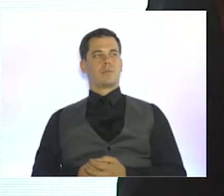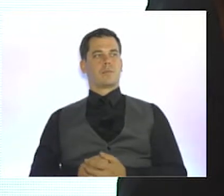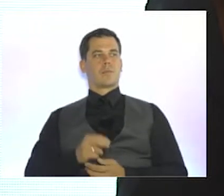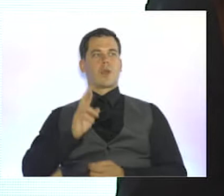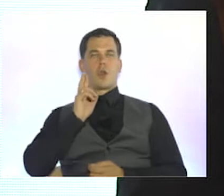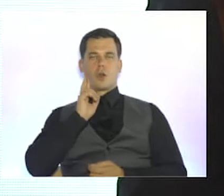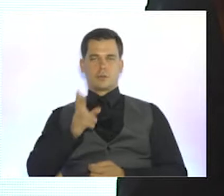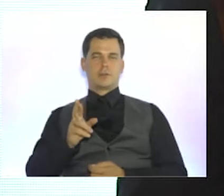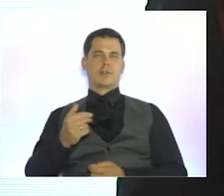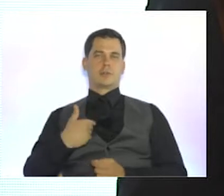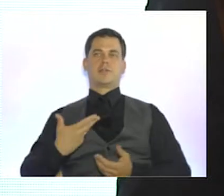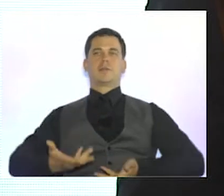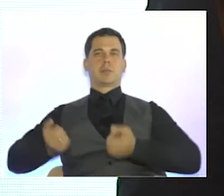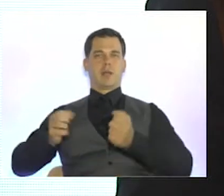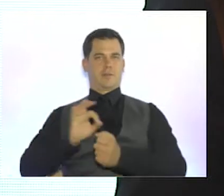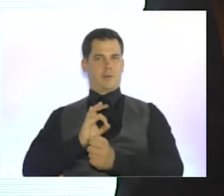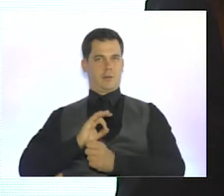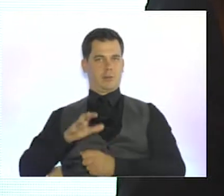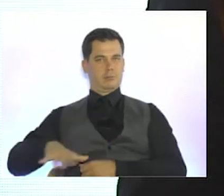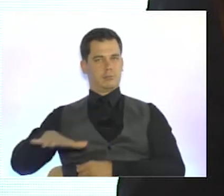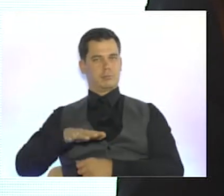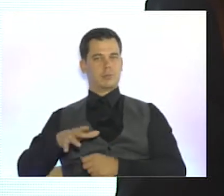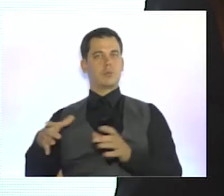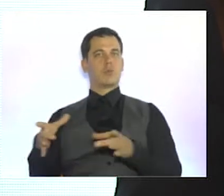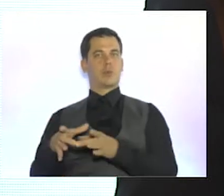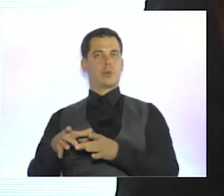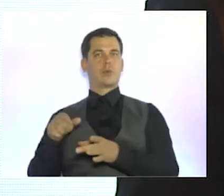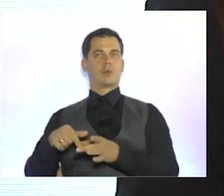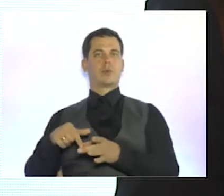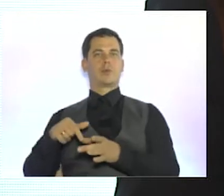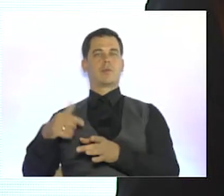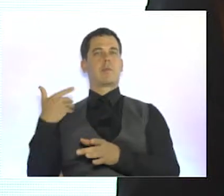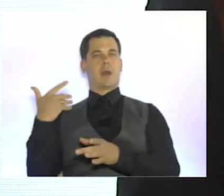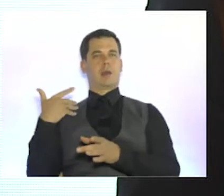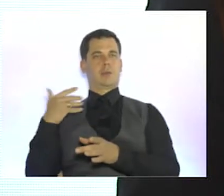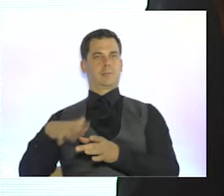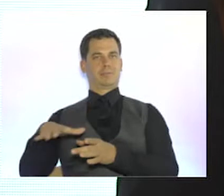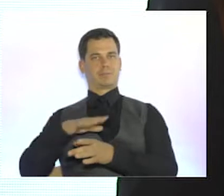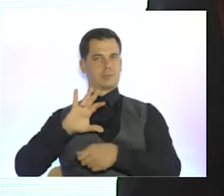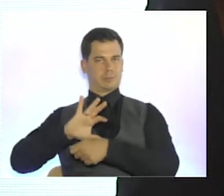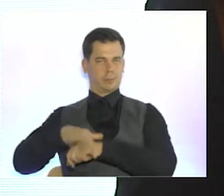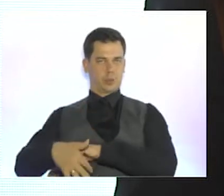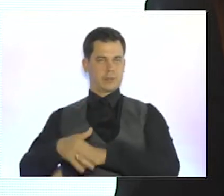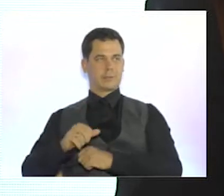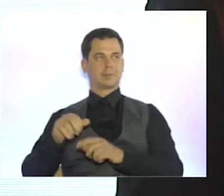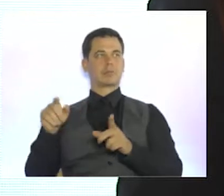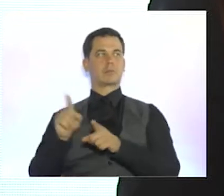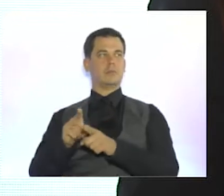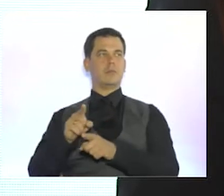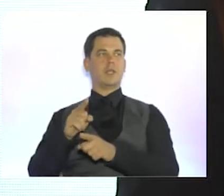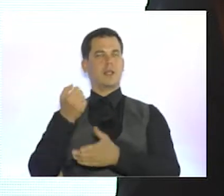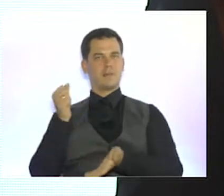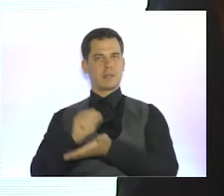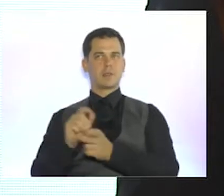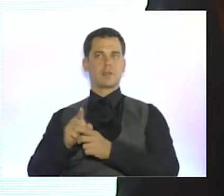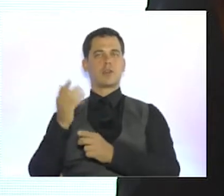Oczywiście my wspieramy naszych przedsiębiorców zlokalizowanych na terenach parku. Są to i inwestorzy,